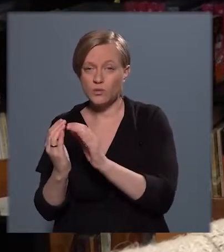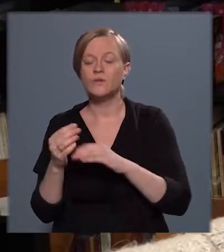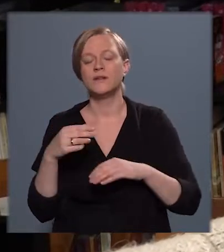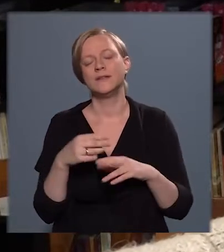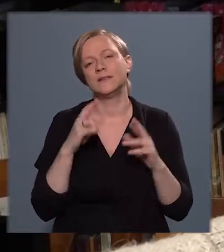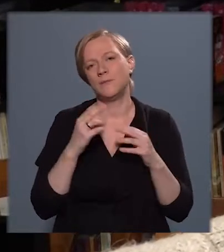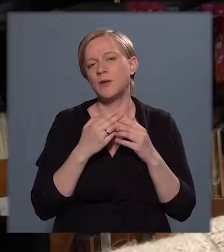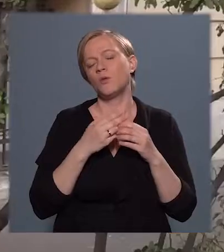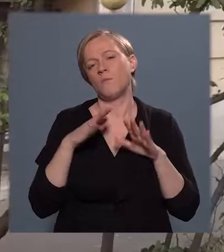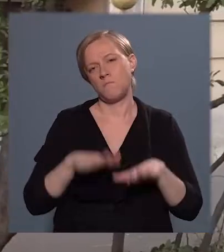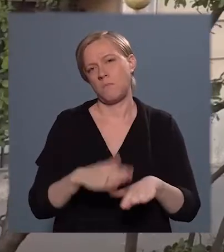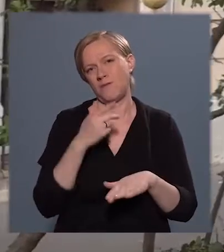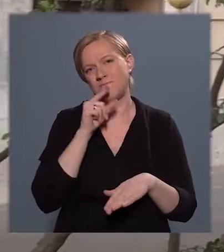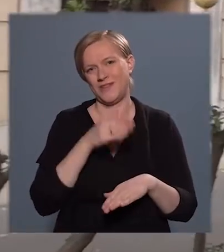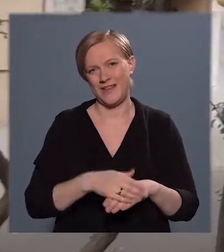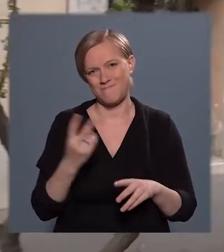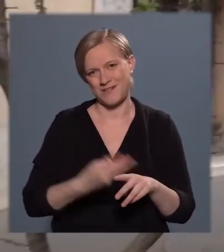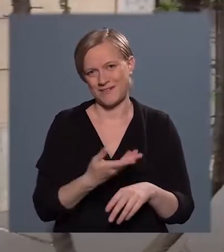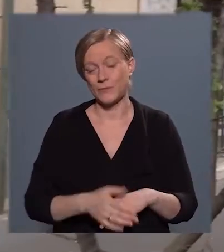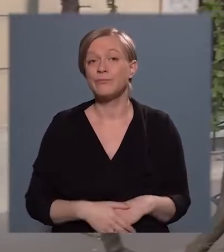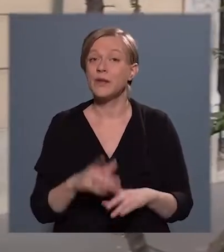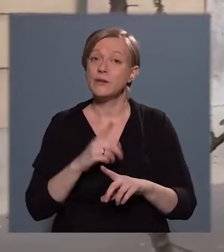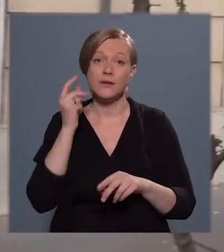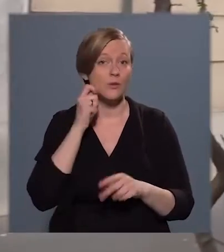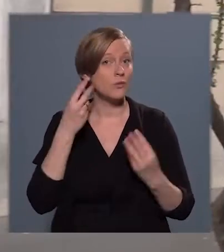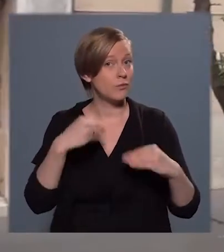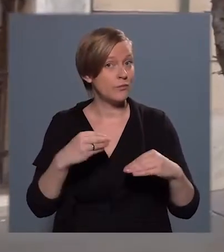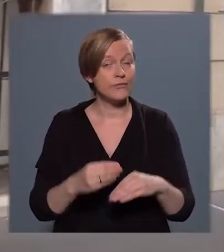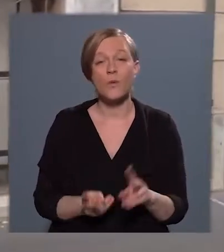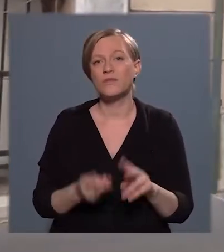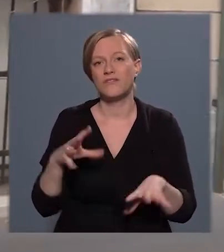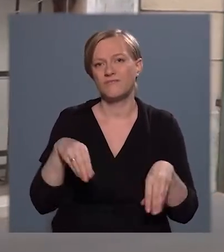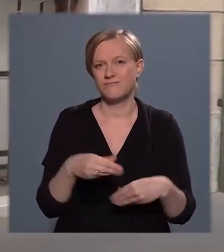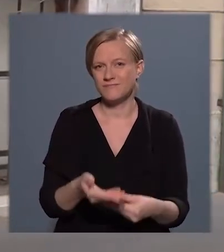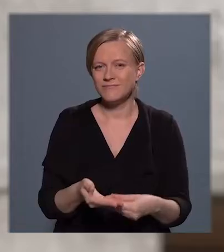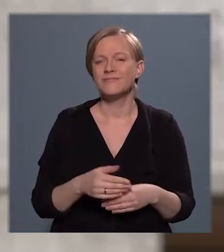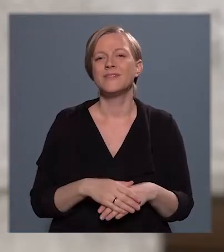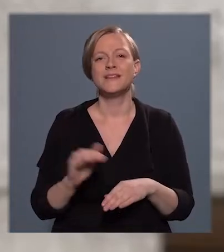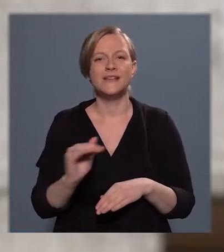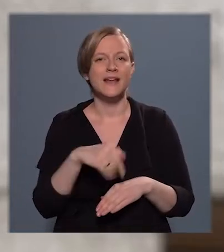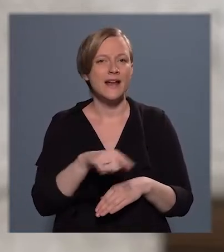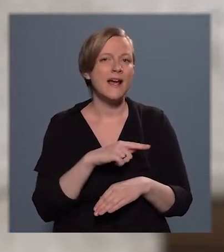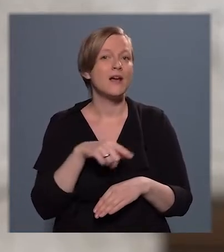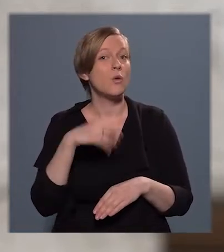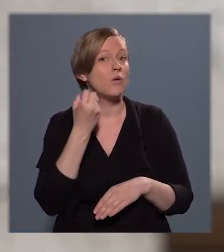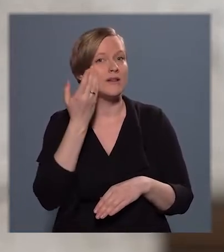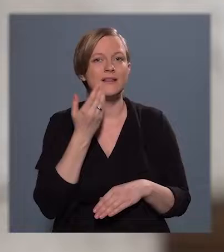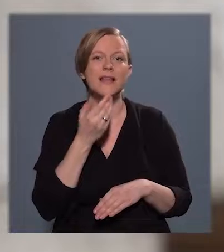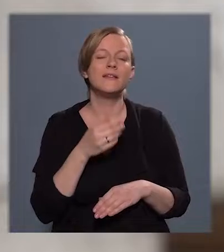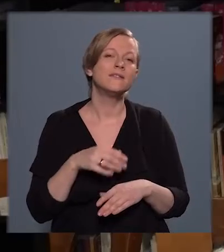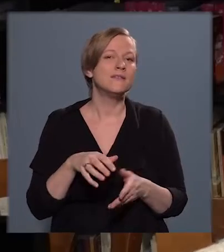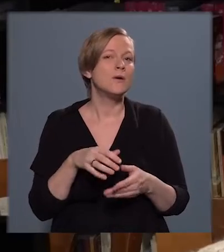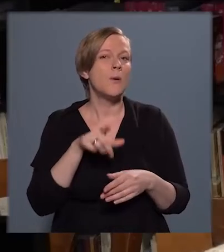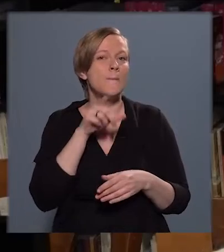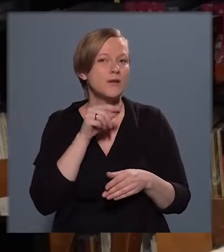reméljük, hogy ide szoknak a madarak. A tanárnő azt is elmesélte, hogy miként fogadták a diákok a madárbarát kert ötletét. A gyerekek nagyon